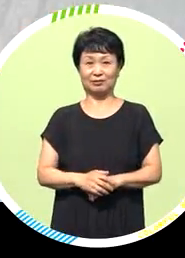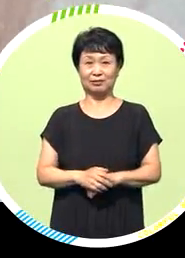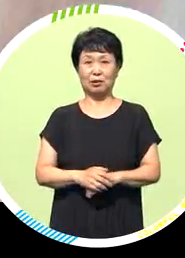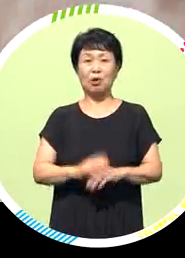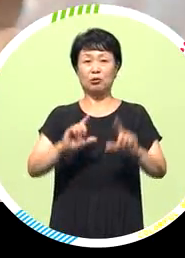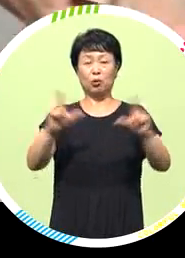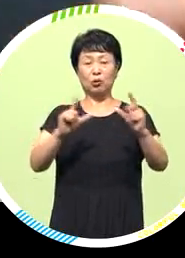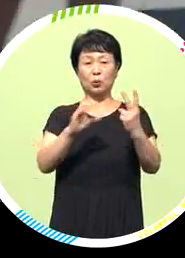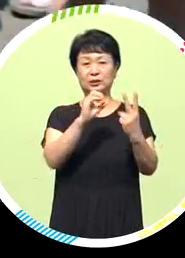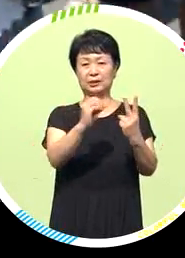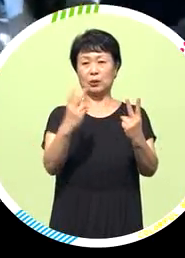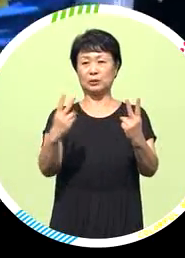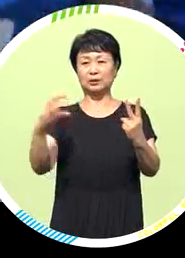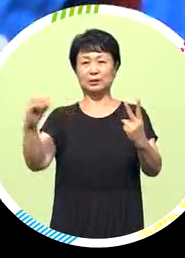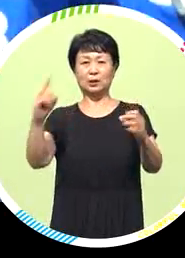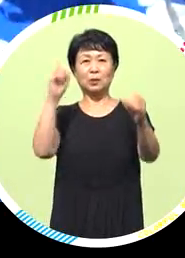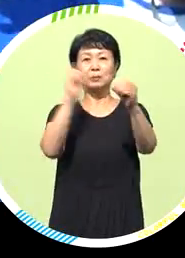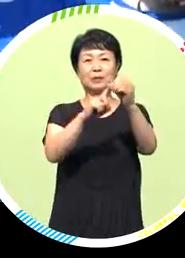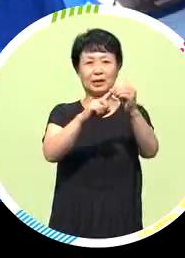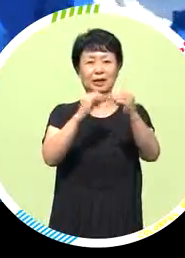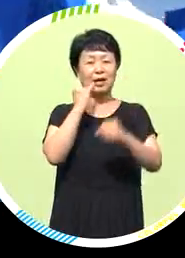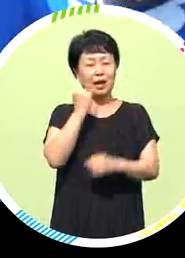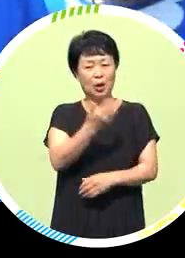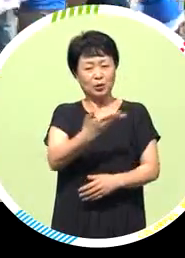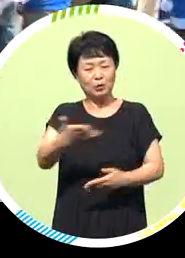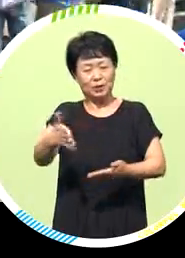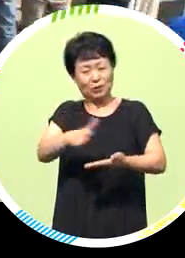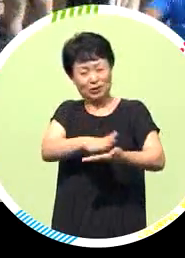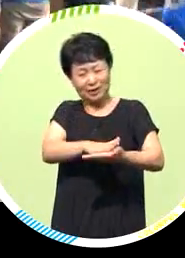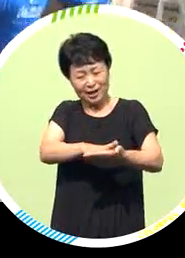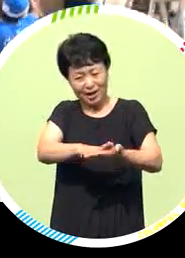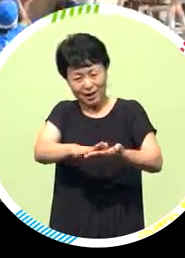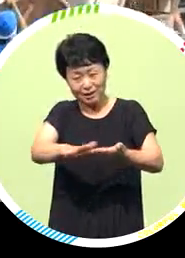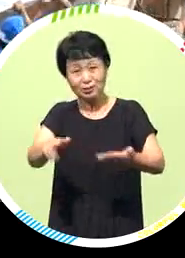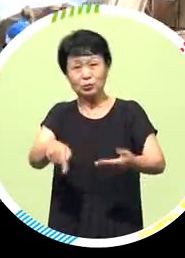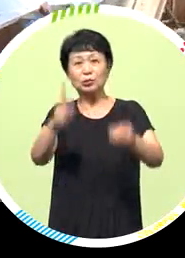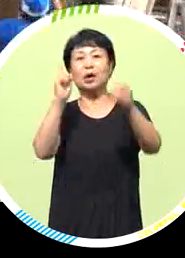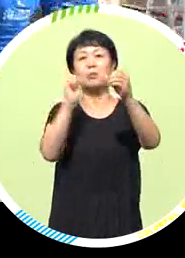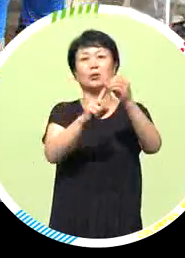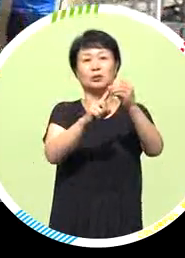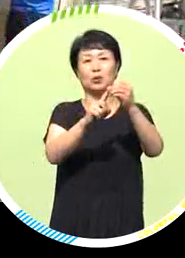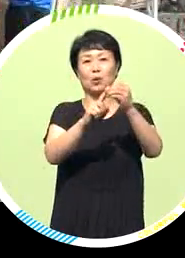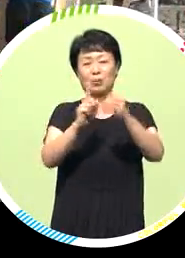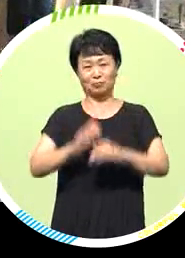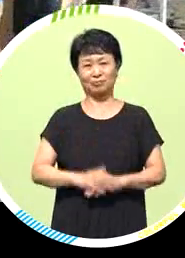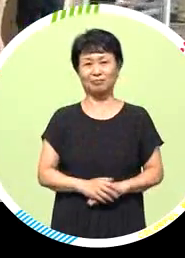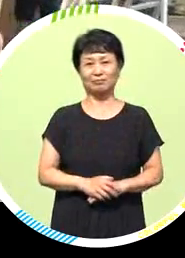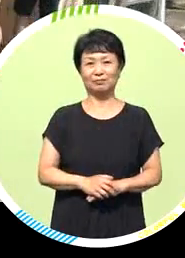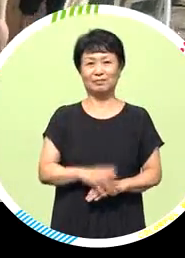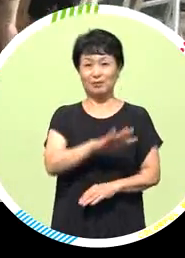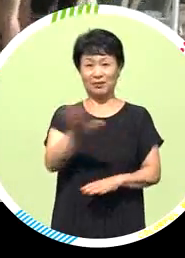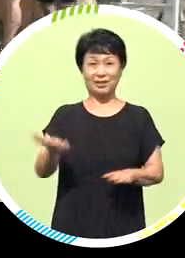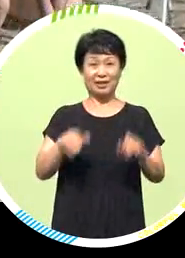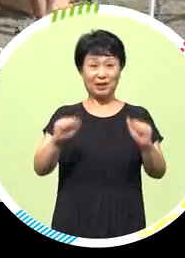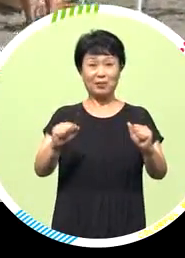けてきれいな砂浜を作る、これも大きな目標の一つなんですよね。みんな頑張ってますよね。